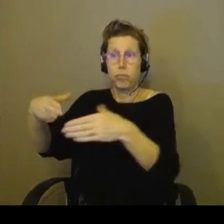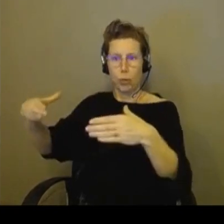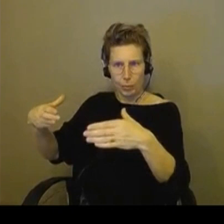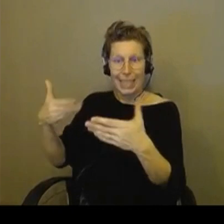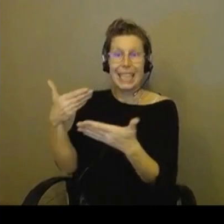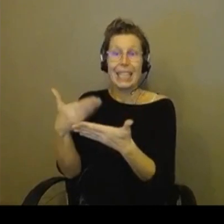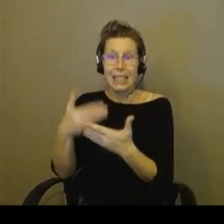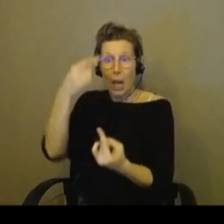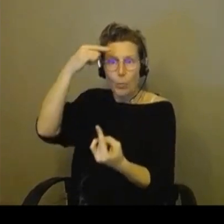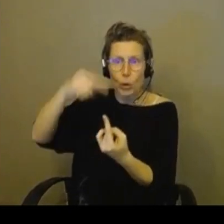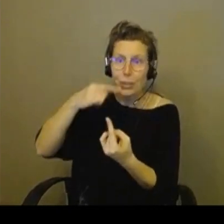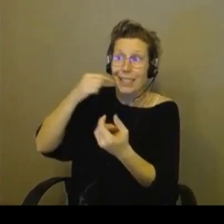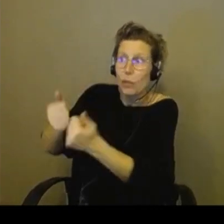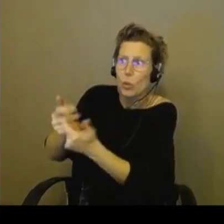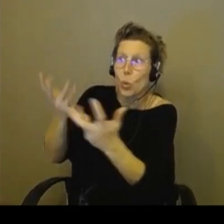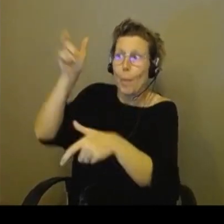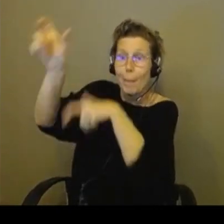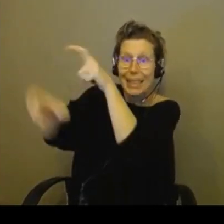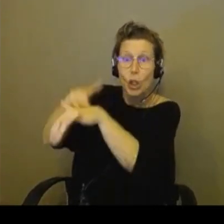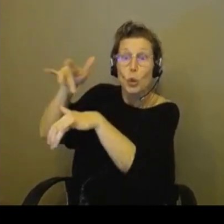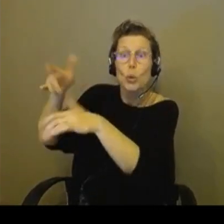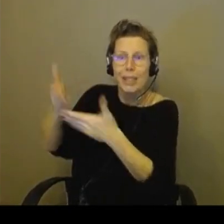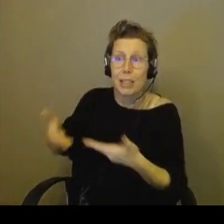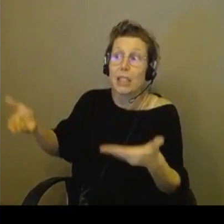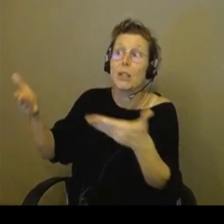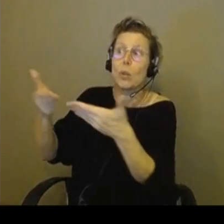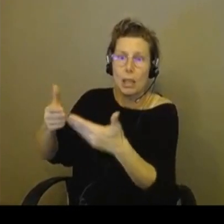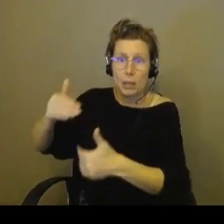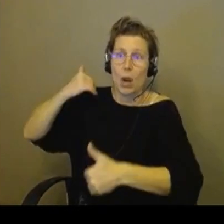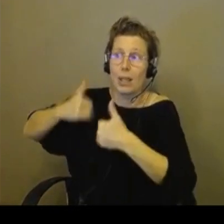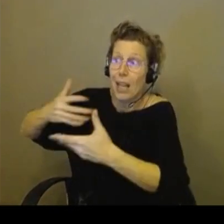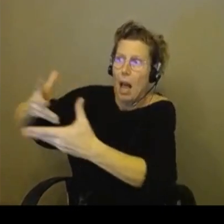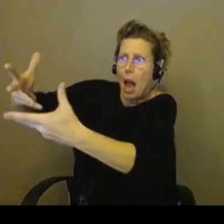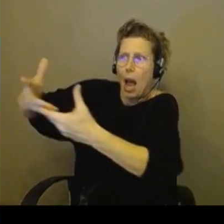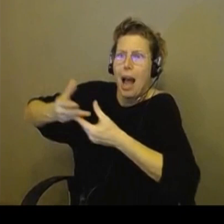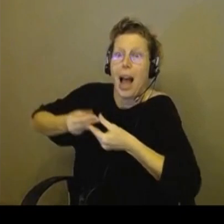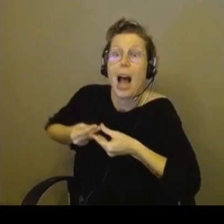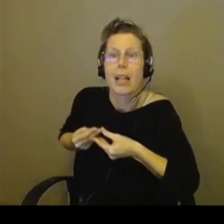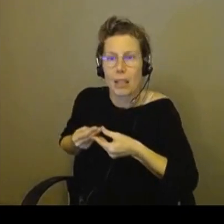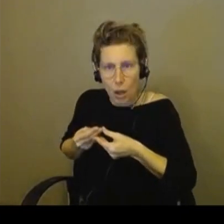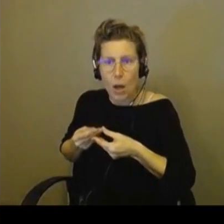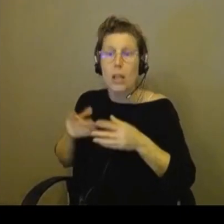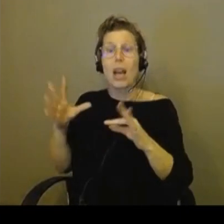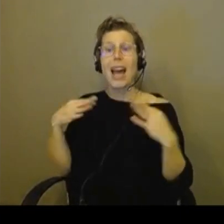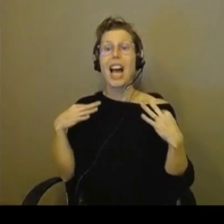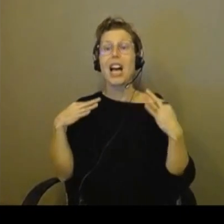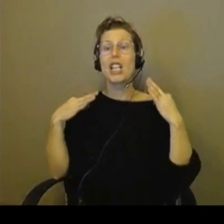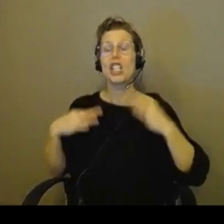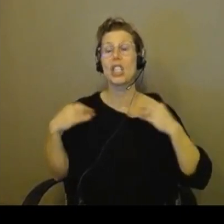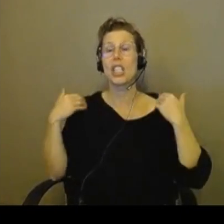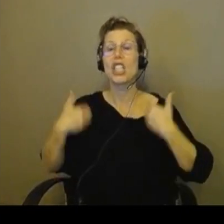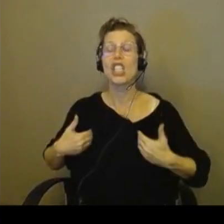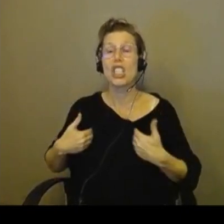de handicap plus important qu'auparavant. Des gilets rouges ? Des gilets rouges, des personnes qui seront consacrées à